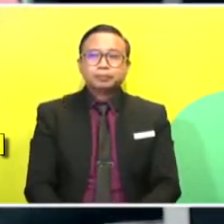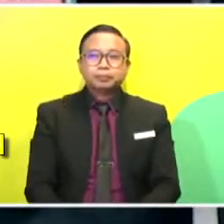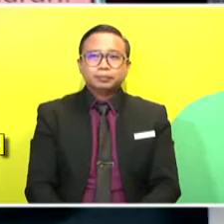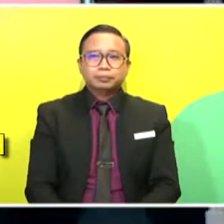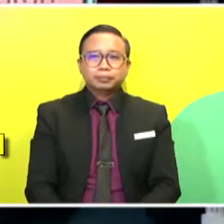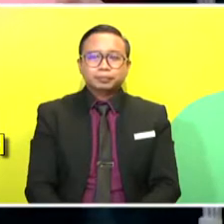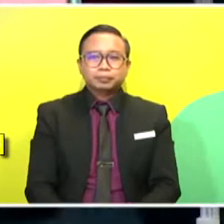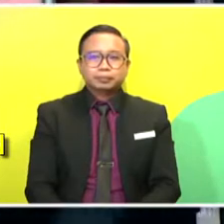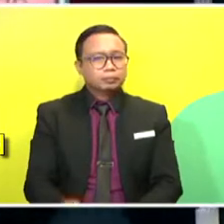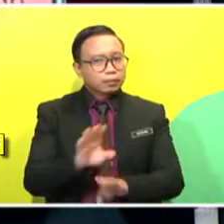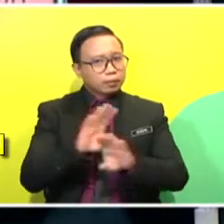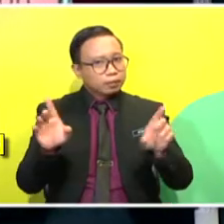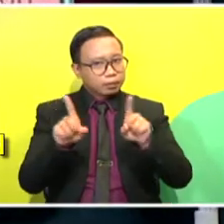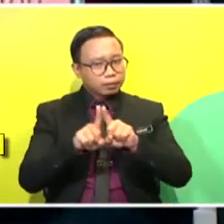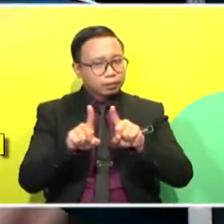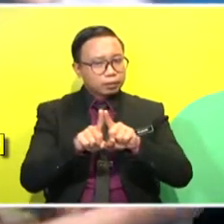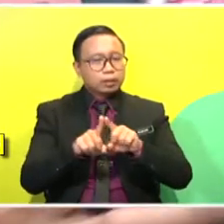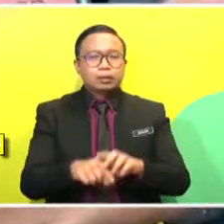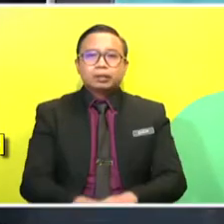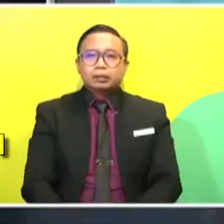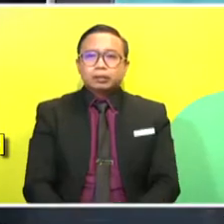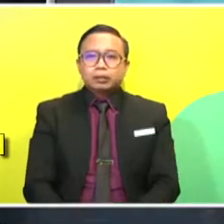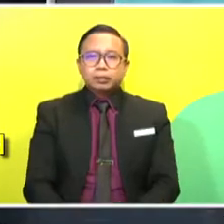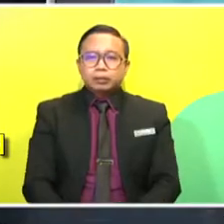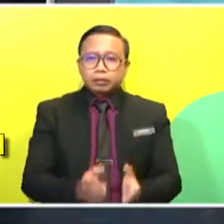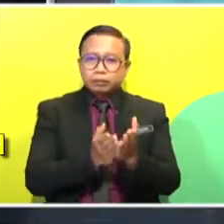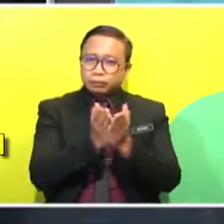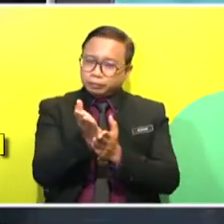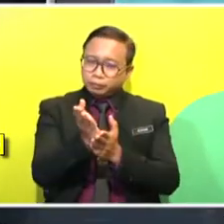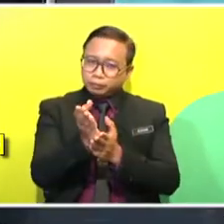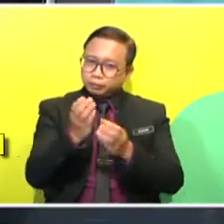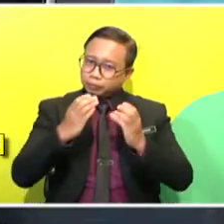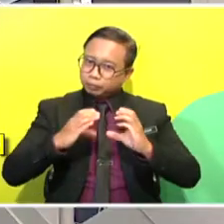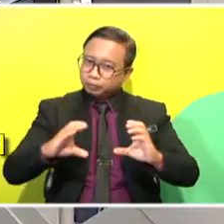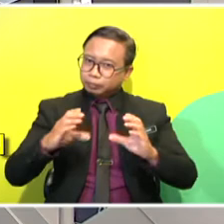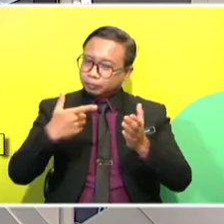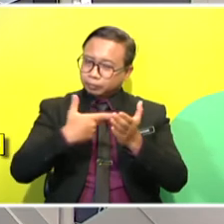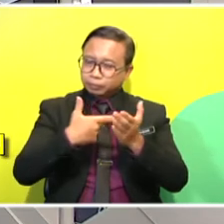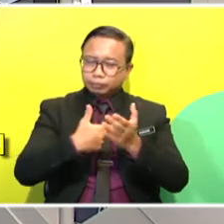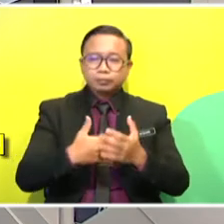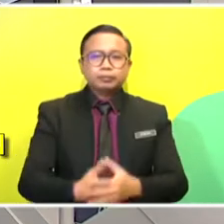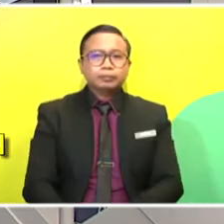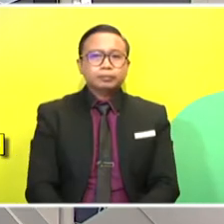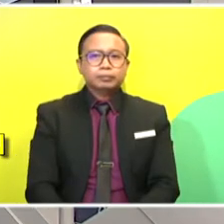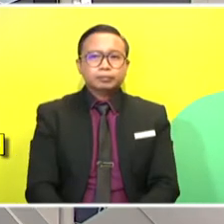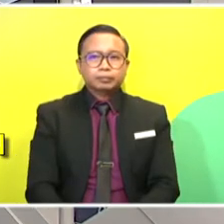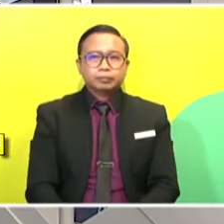Tak sama. Tak apa, kita teruskan. Kita cuba lagi. Yang ini